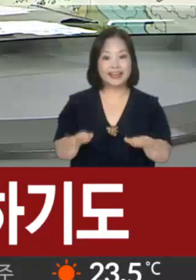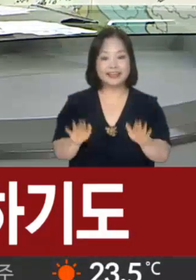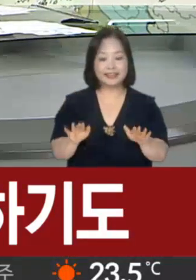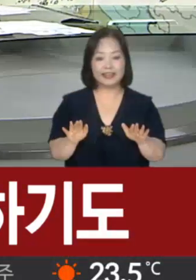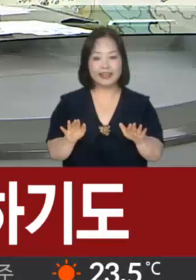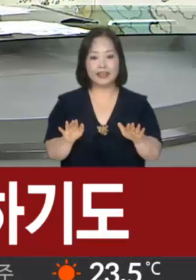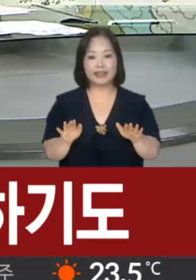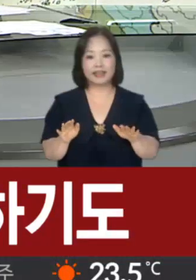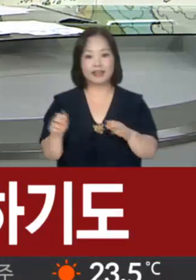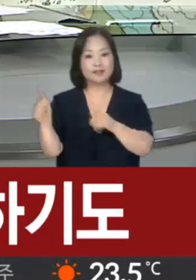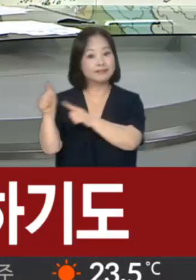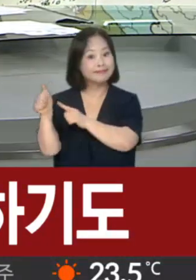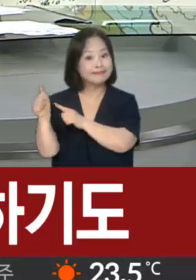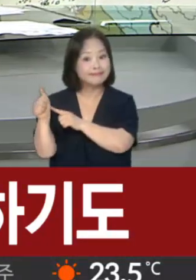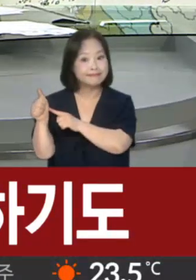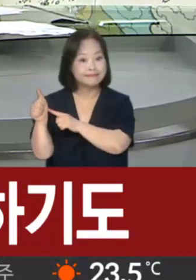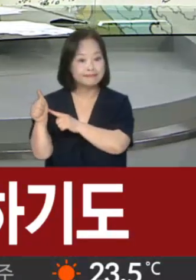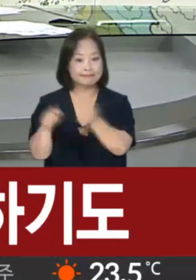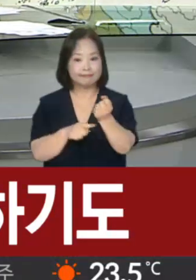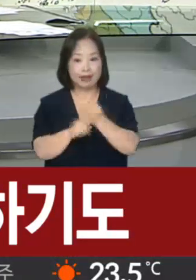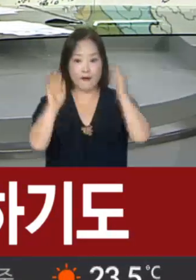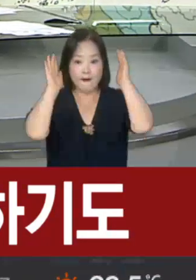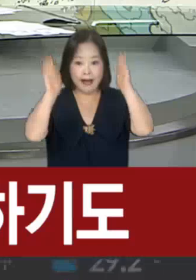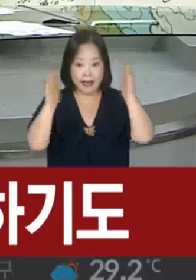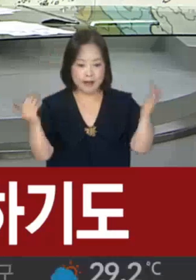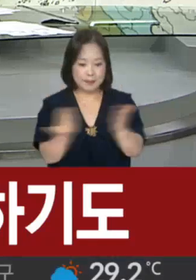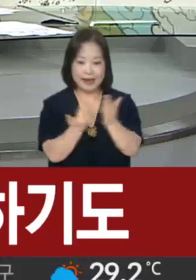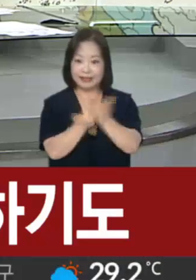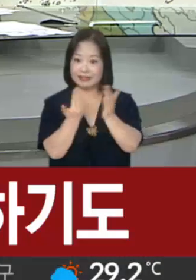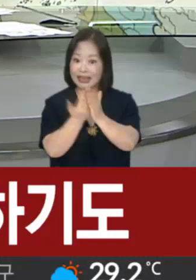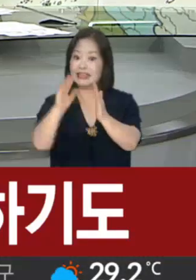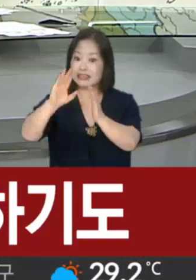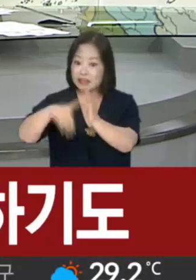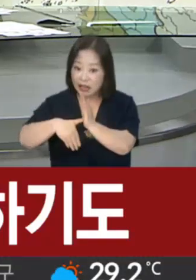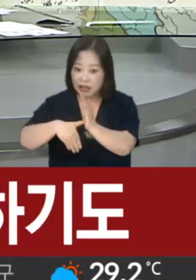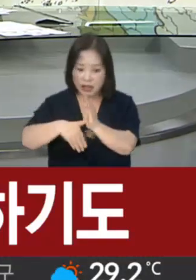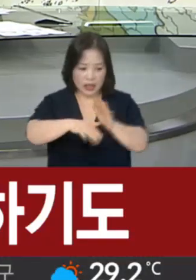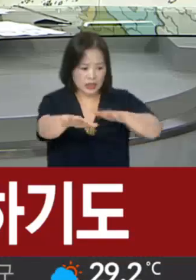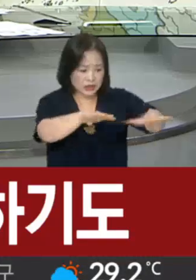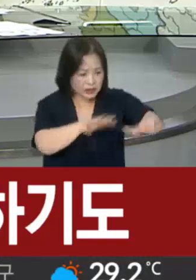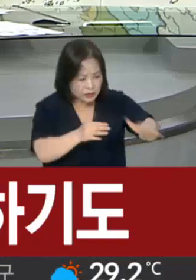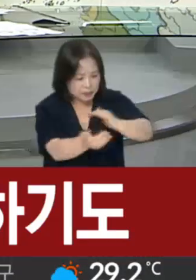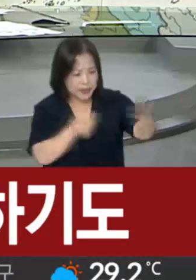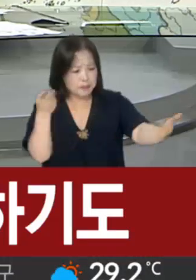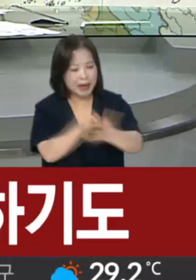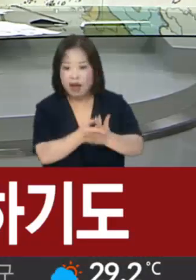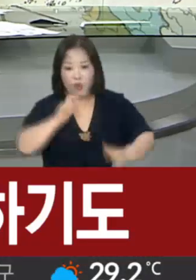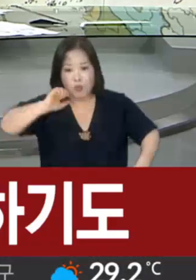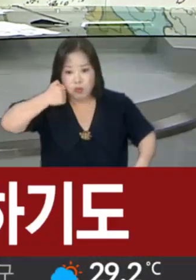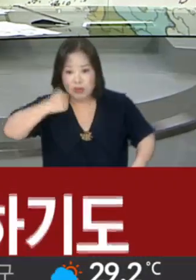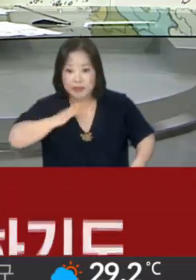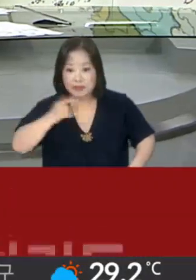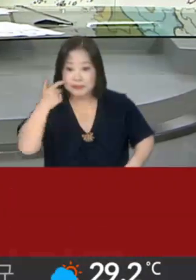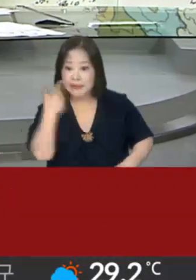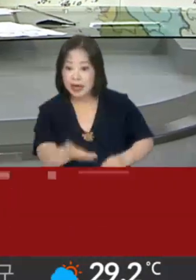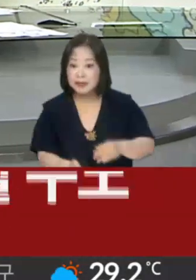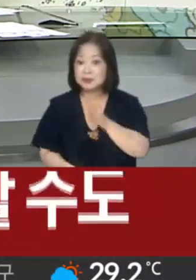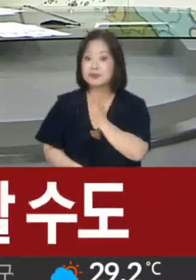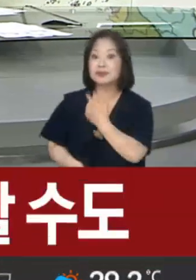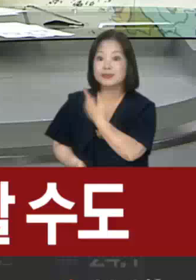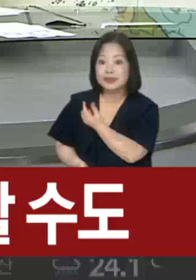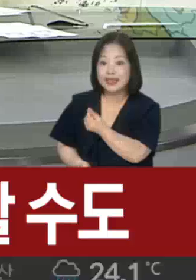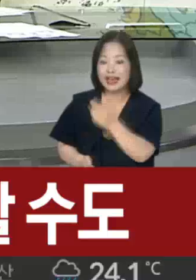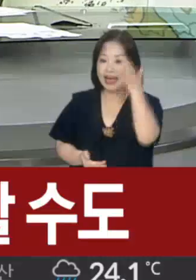지금과 같은 과학이 발전된 시대에도 지진은 예측을 못하는 거죠. 그렇습니다. 지금 우리나라에